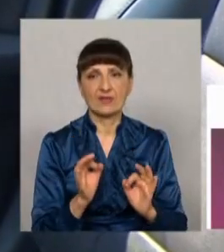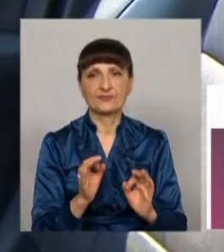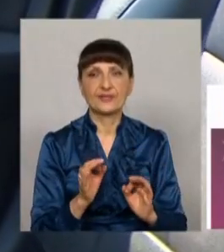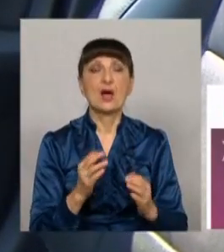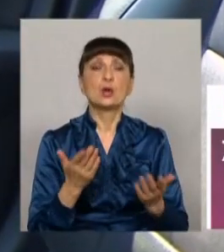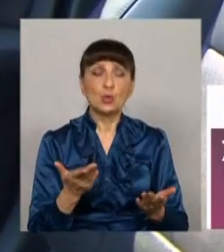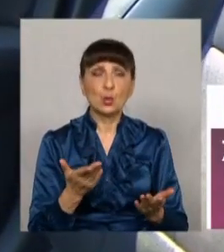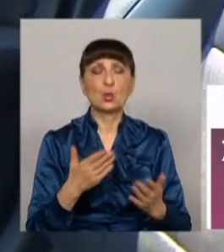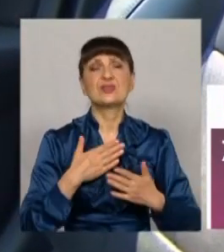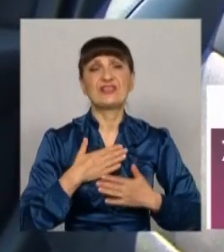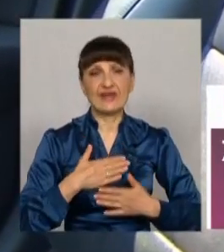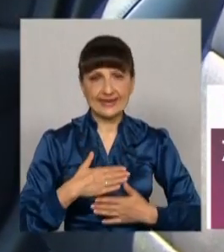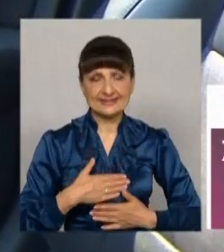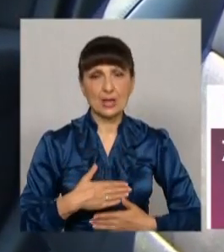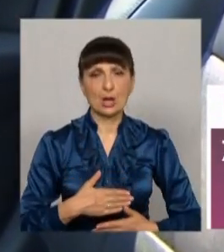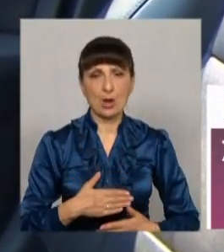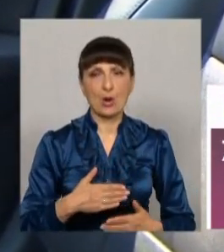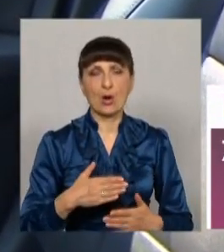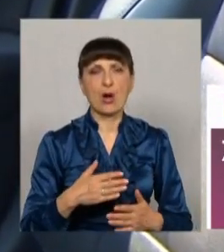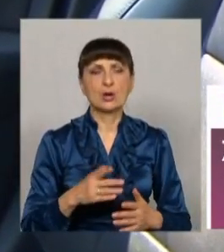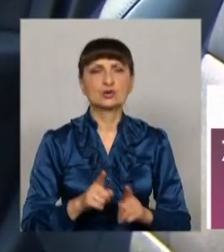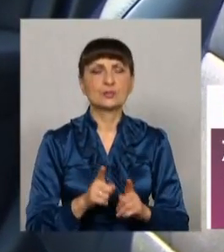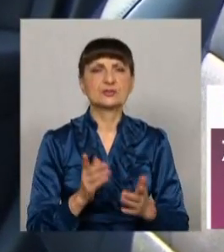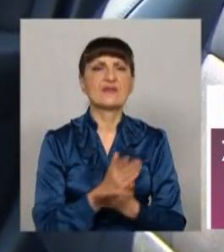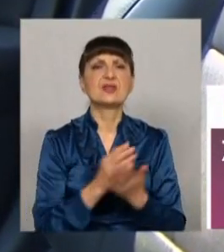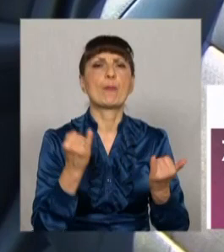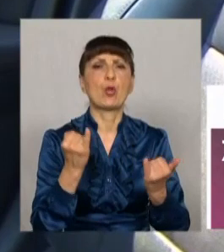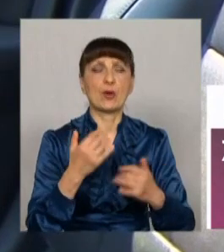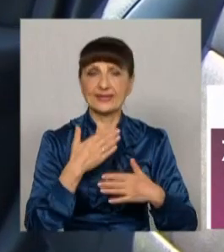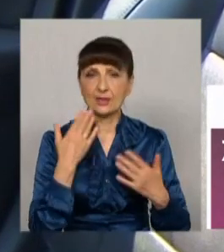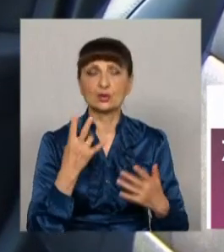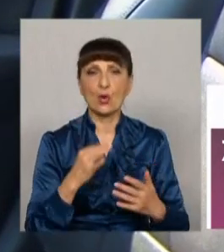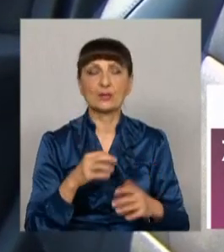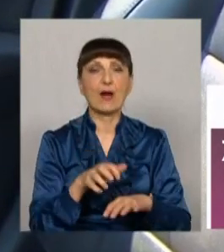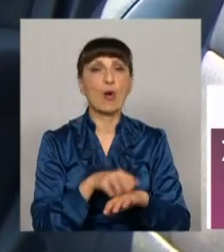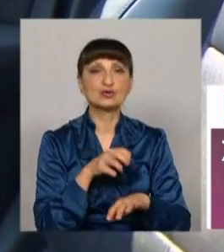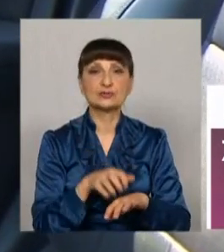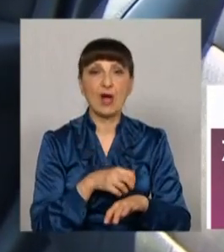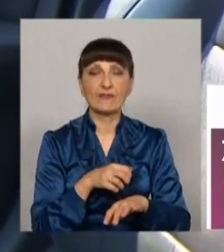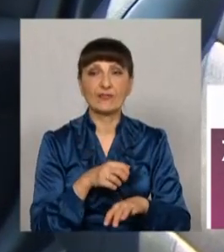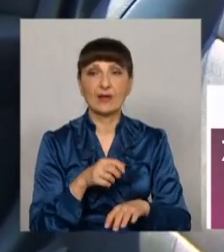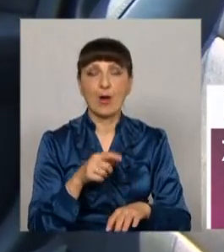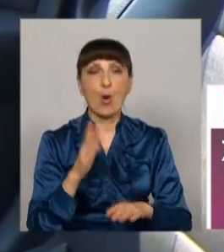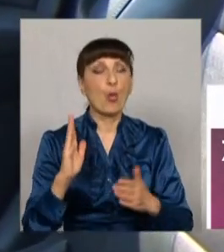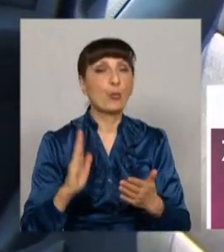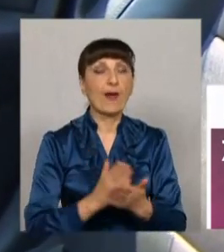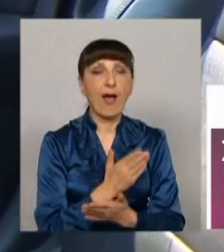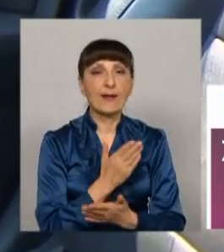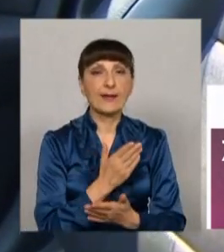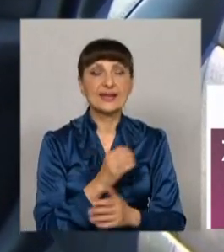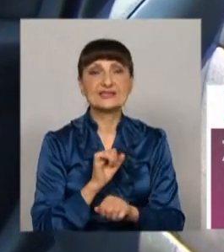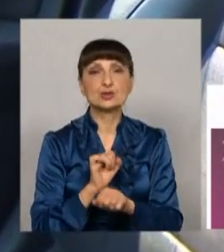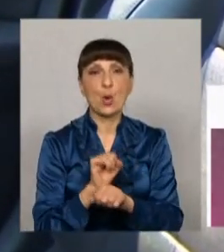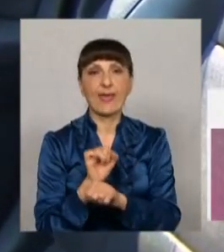Удовлетворительно, конечно. Такого нету, ничего критичного. Единственное, что на Кокчетав, я не знаю почему, это убрали